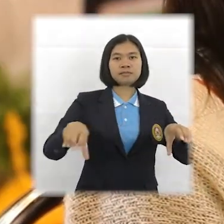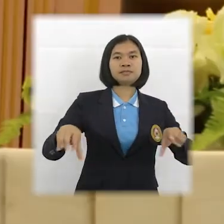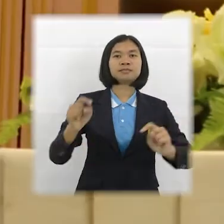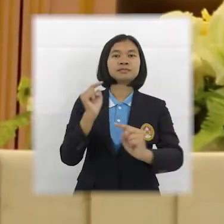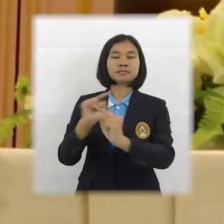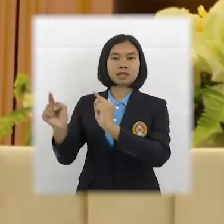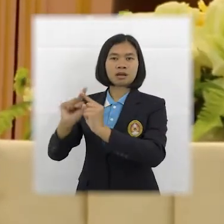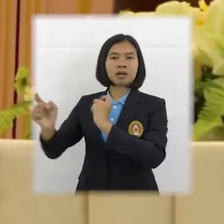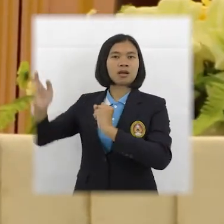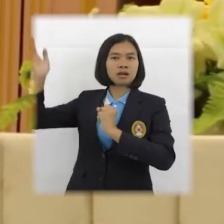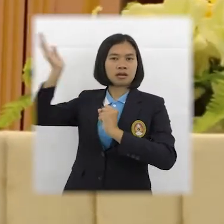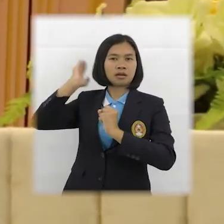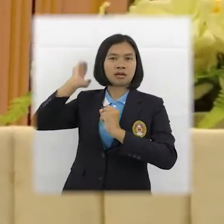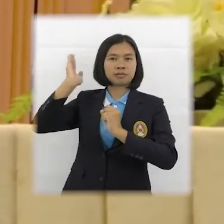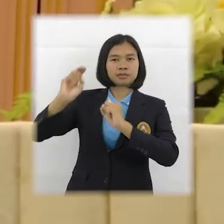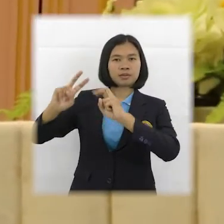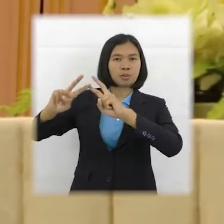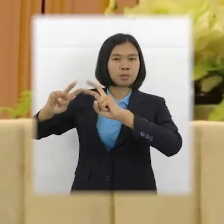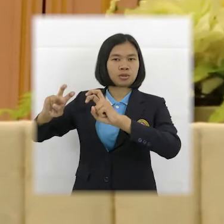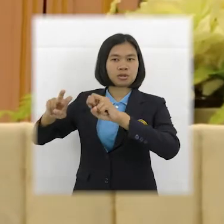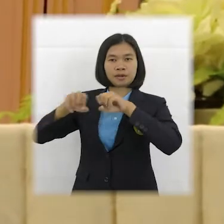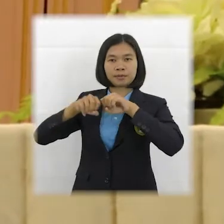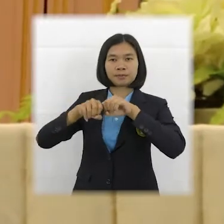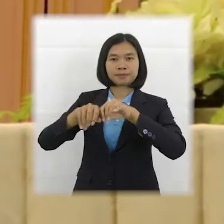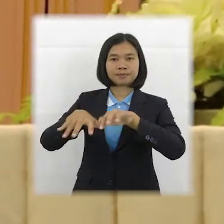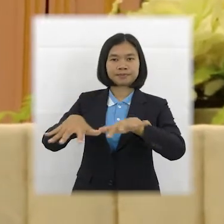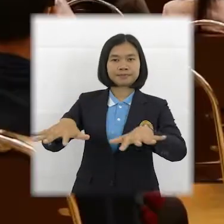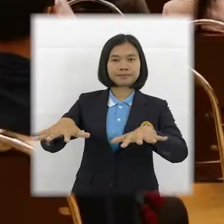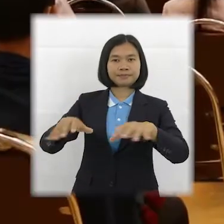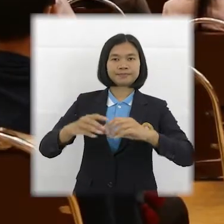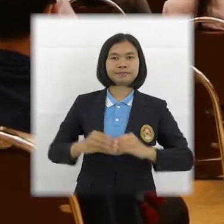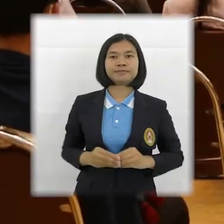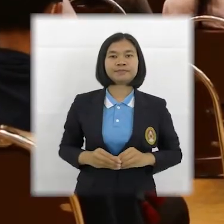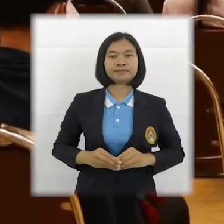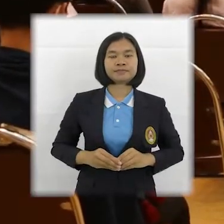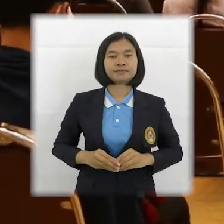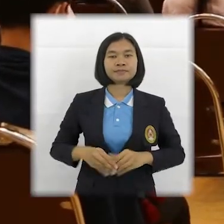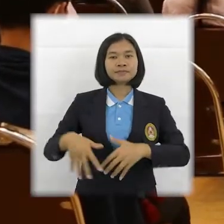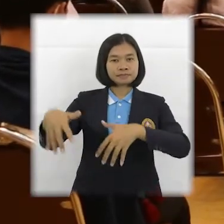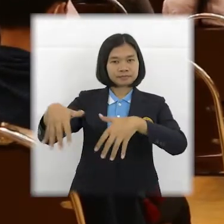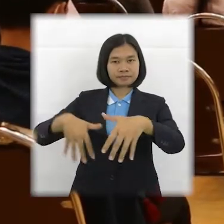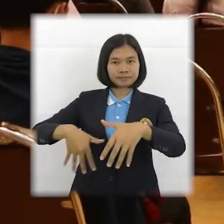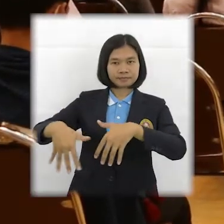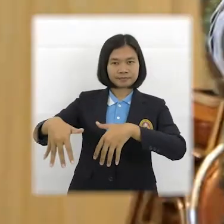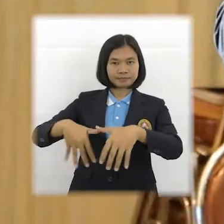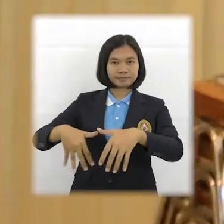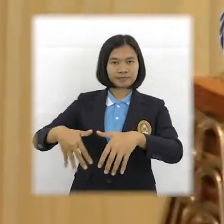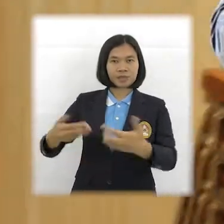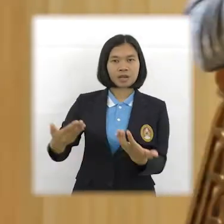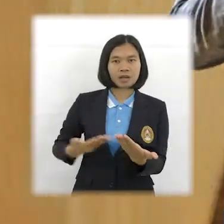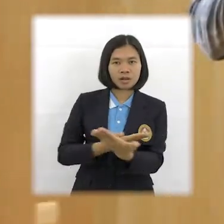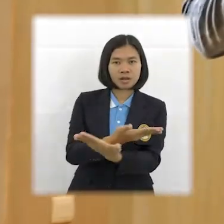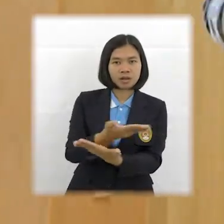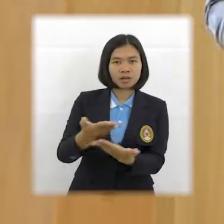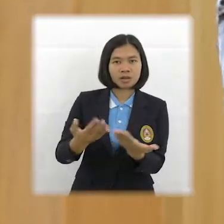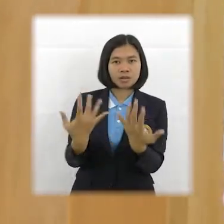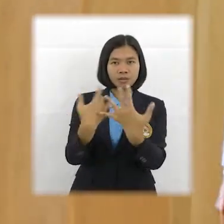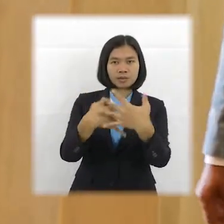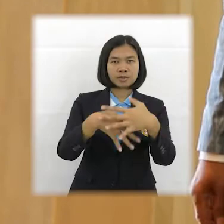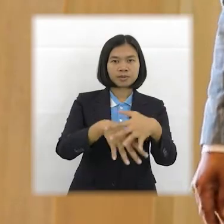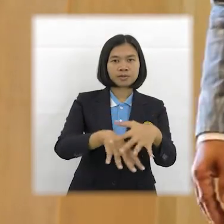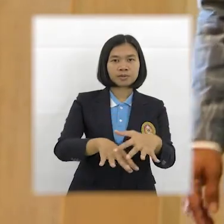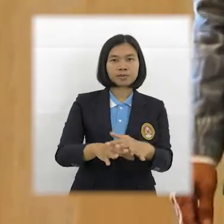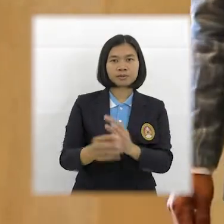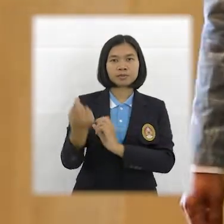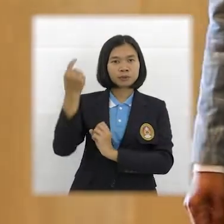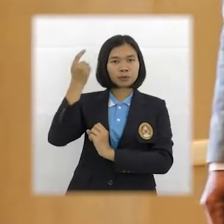างๆได้นำเสนอผลงานวิจัยและเผยแพร่ผลงานวิชาการสู่สาธารณชนและชุมชนได้แลกเปลี่ยนเรียนรู้ร่วมกันต